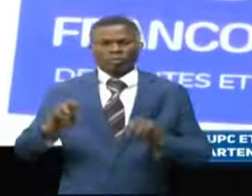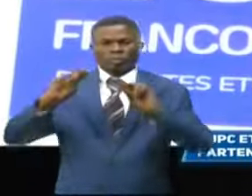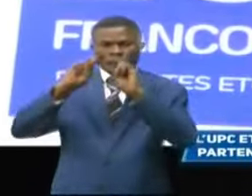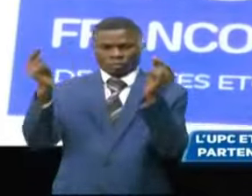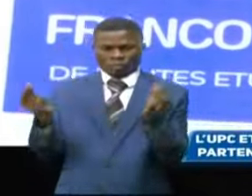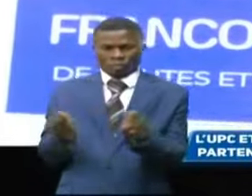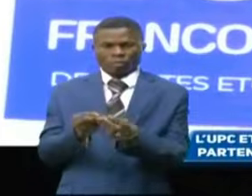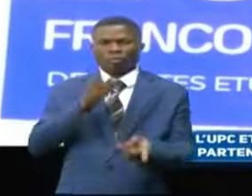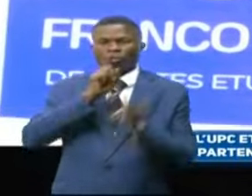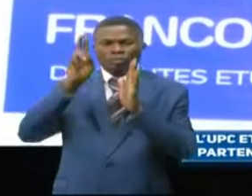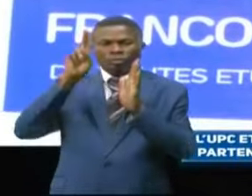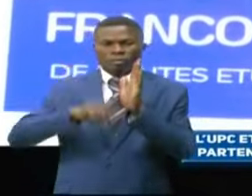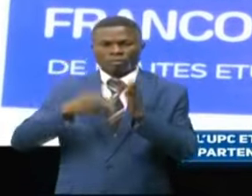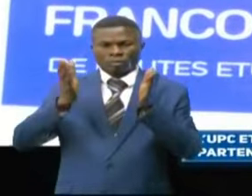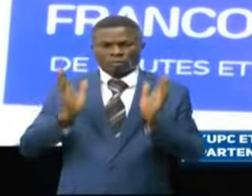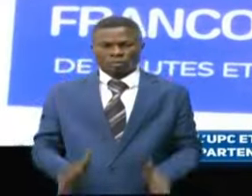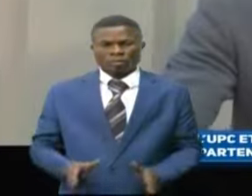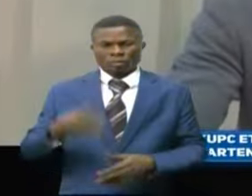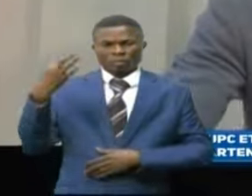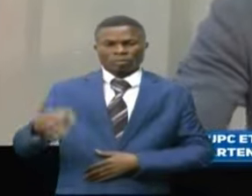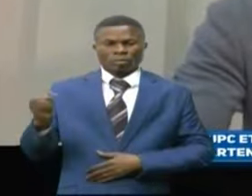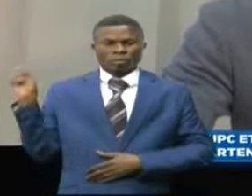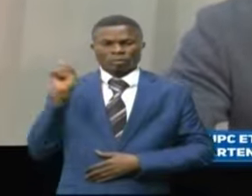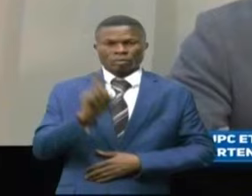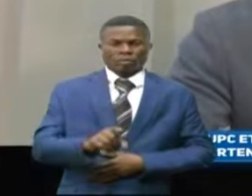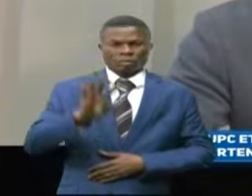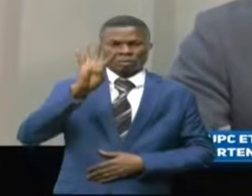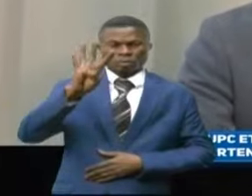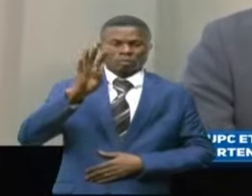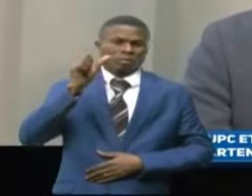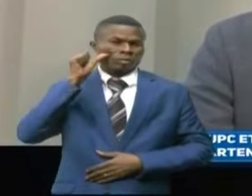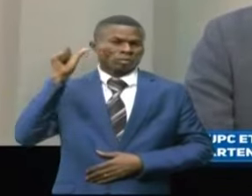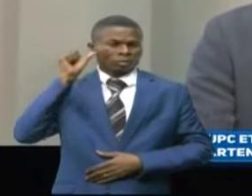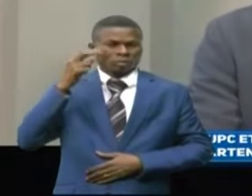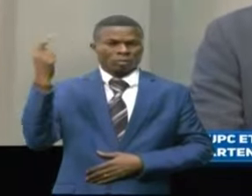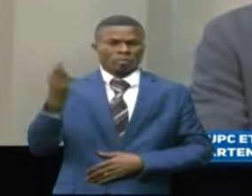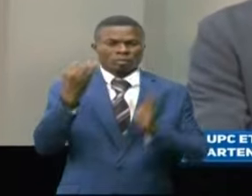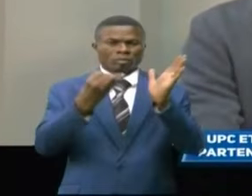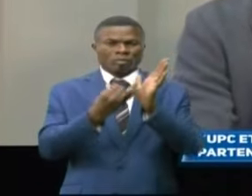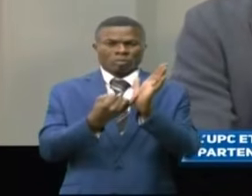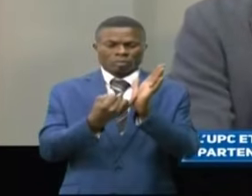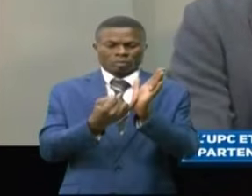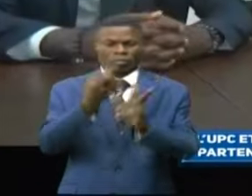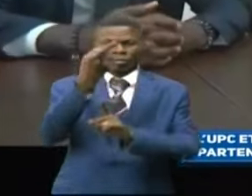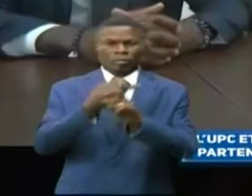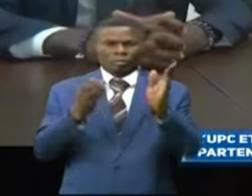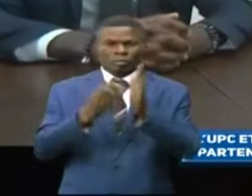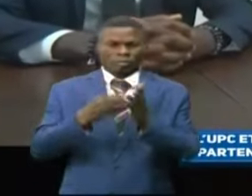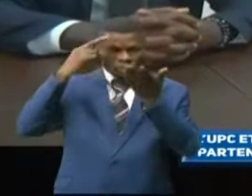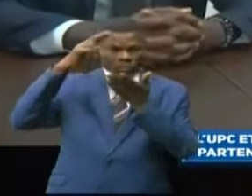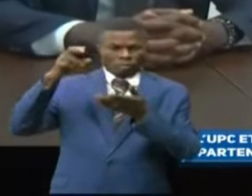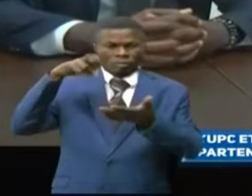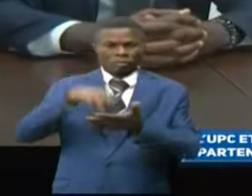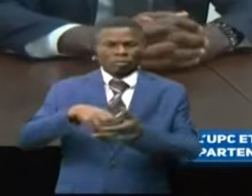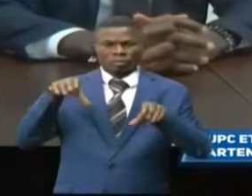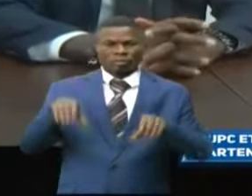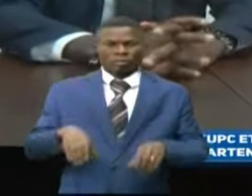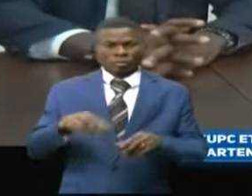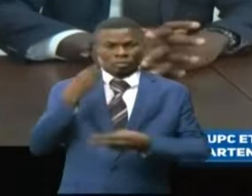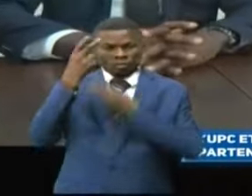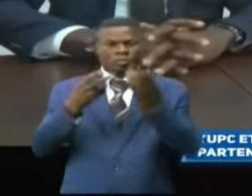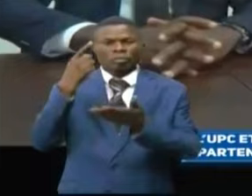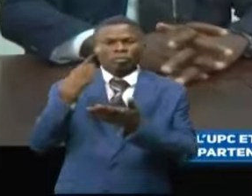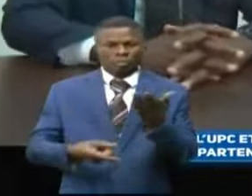des parlementaires français s'est rendue ce jeudi 26 octobre à l'université protestante au Congo. Une visite